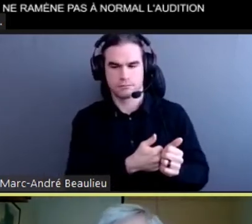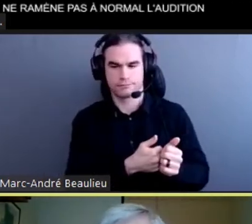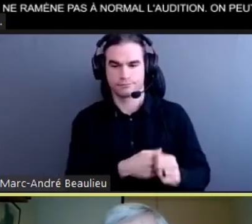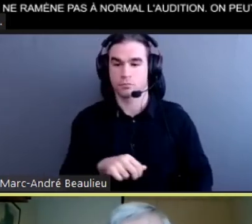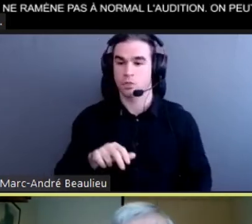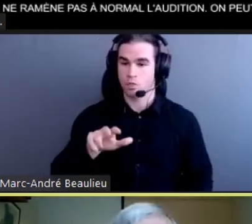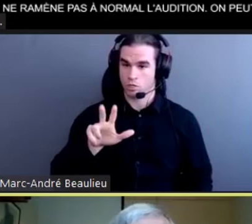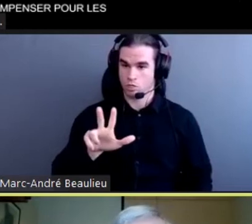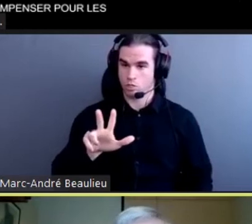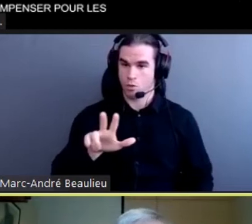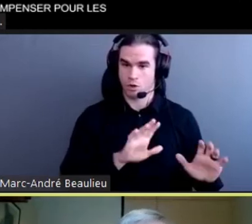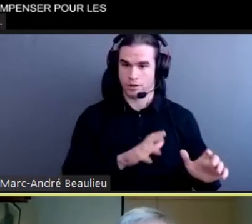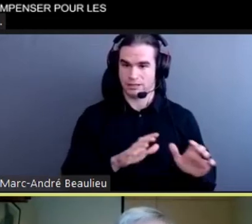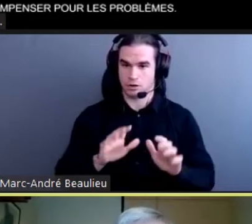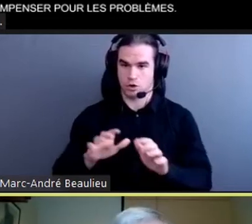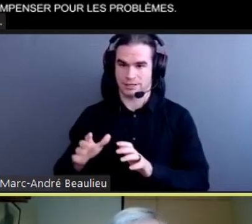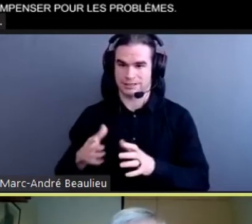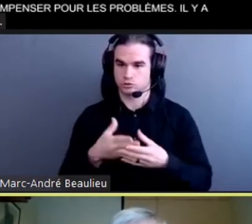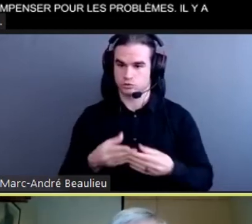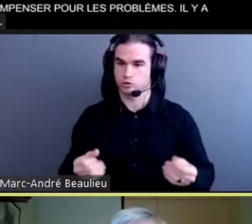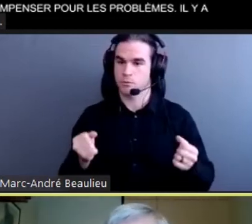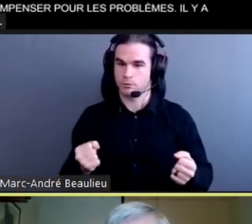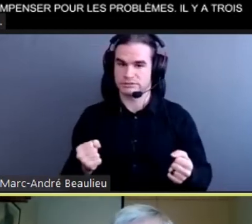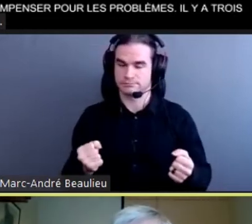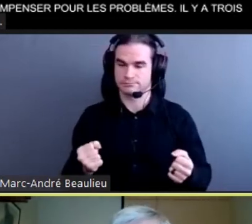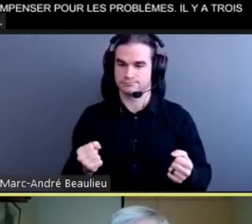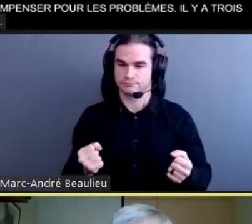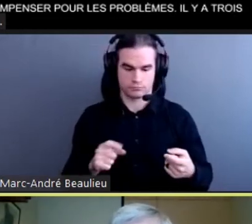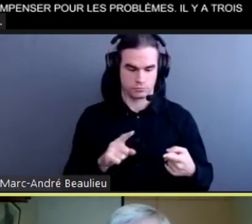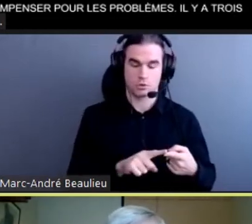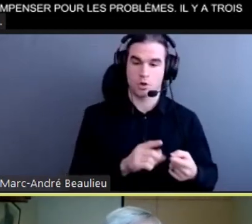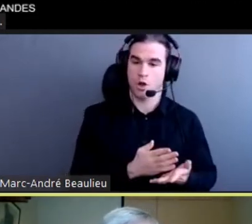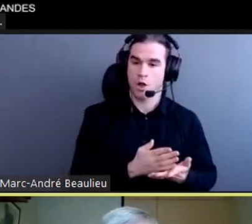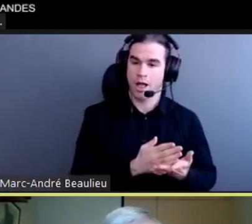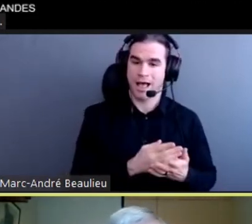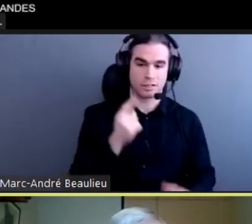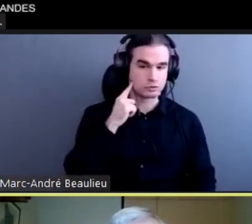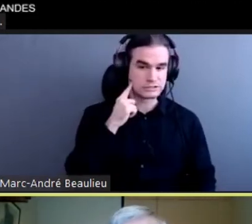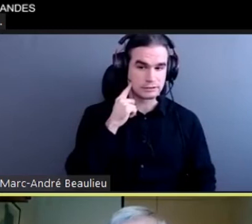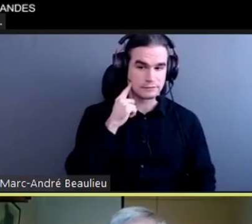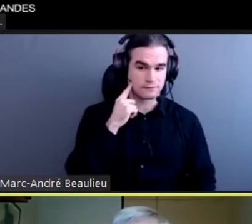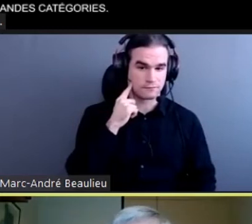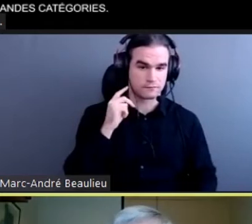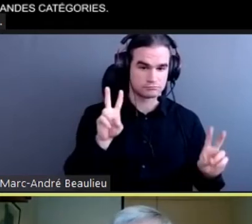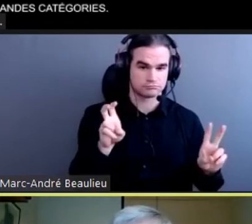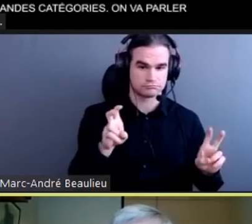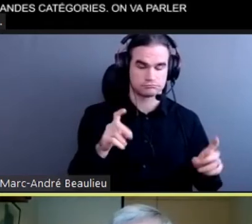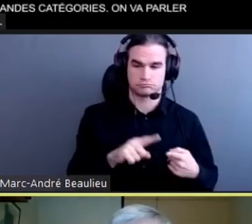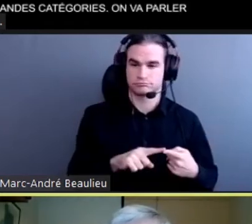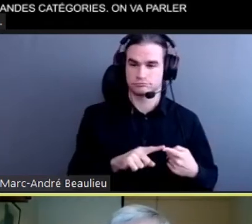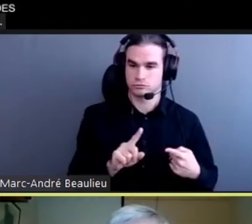grandes catégories de solutions possibles. On va parler rapidement des aides auditives parce que c'est souvent la